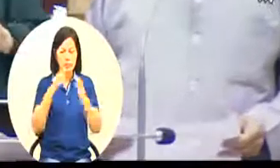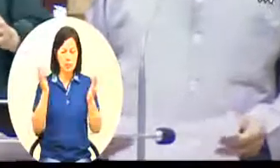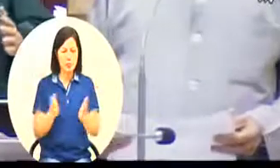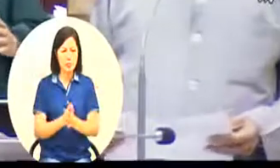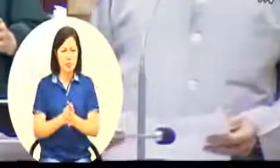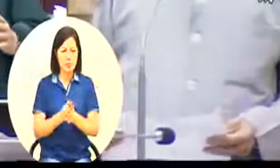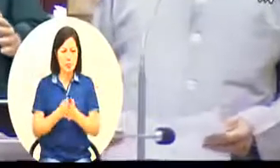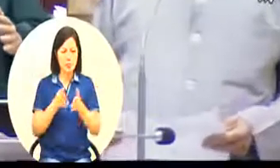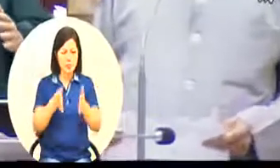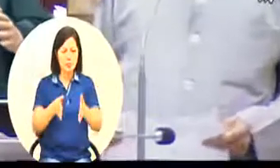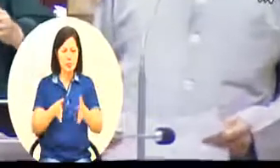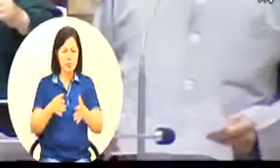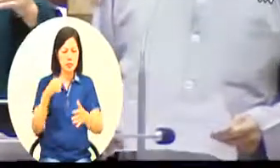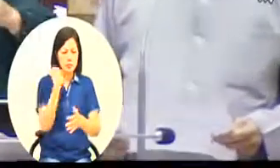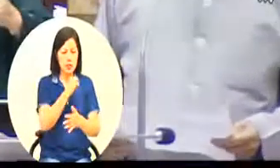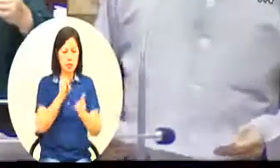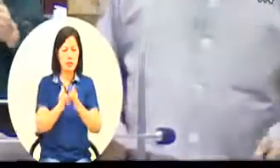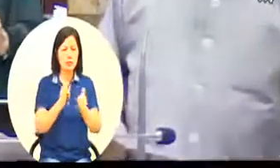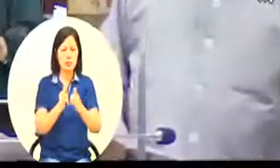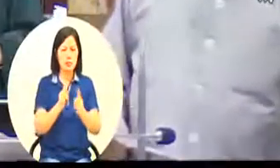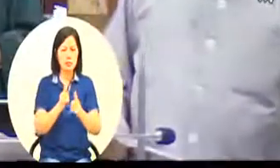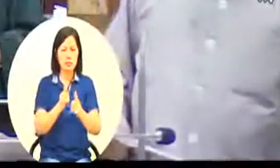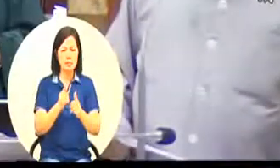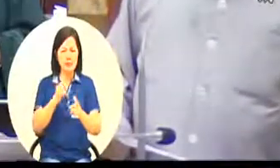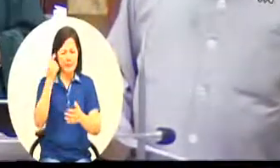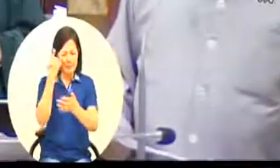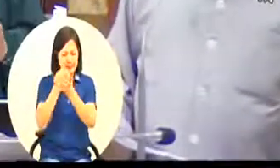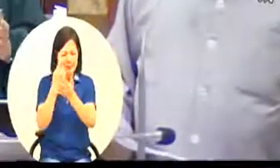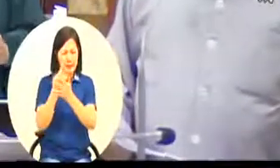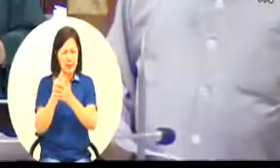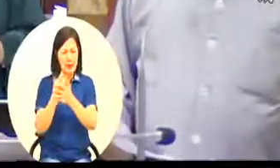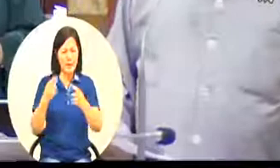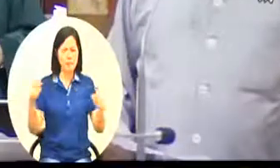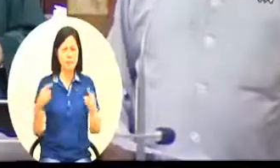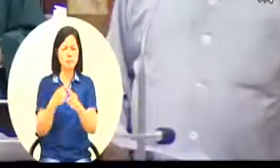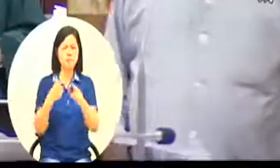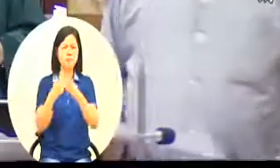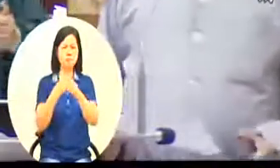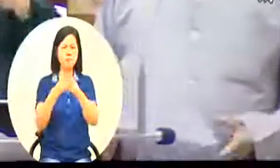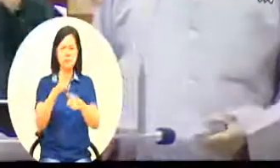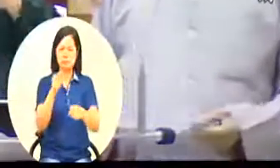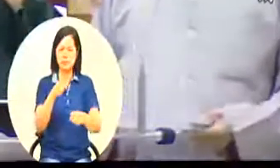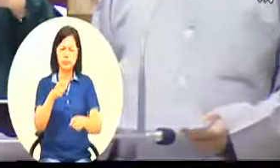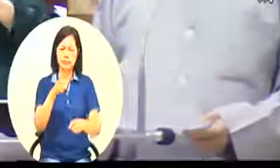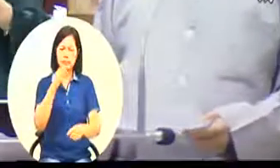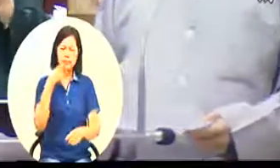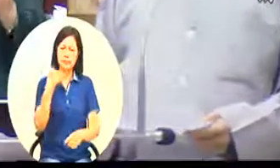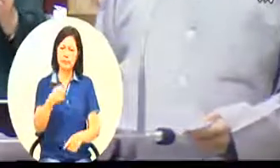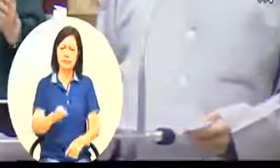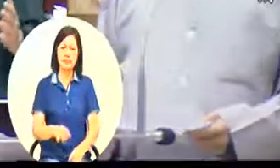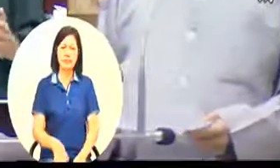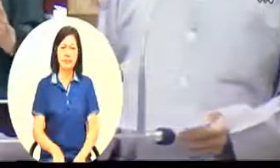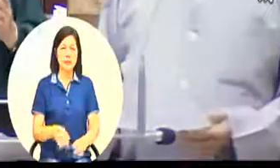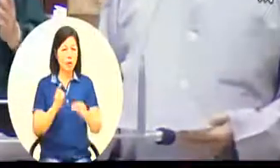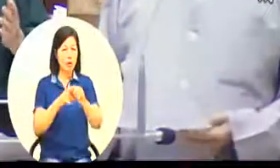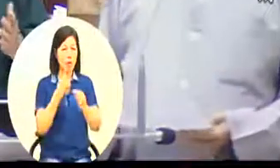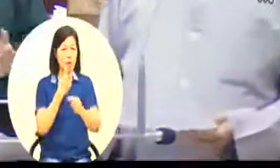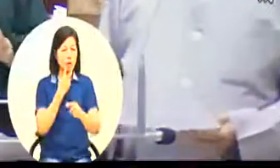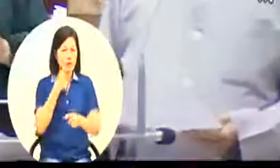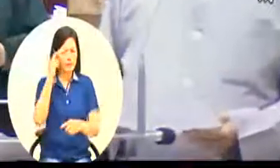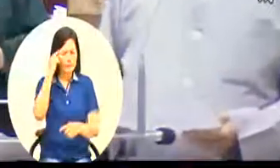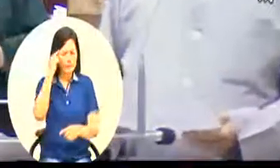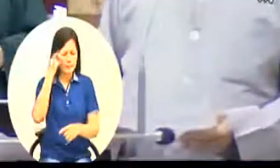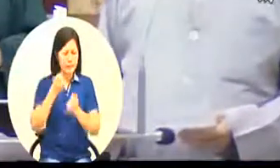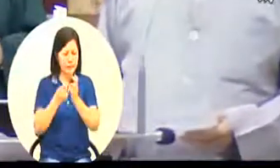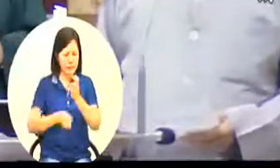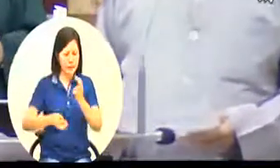台湾社会内底啊，逐天伫冲击，吼，安尼嘛是无好。我感觉中央爱有智慧去处理